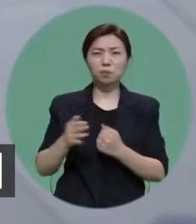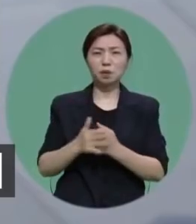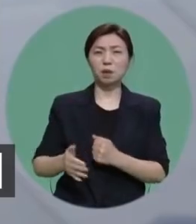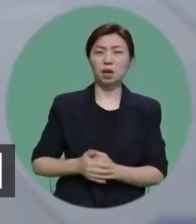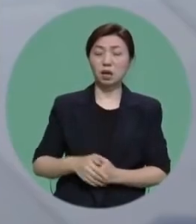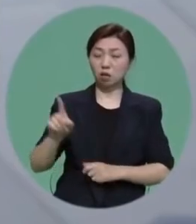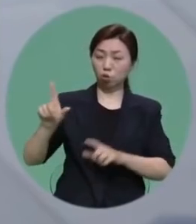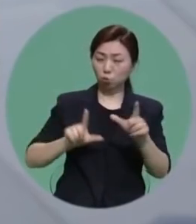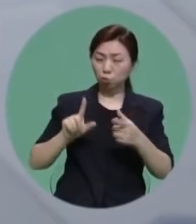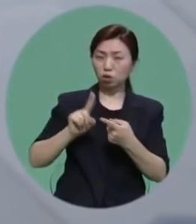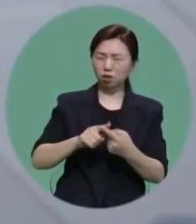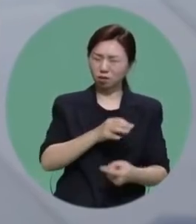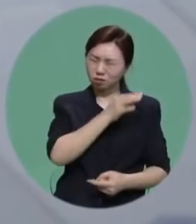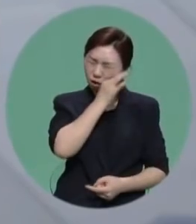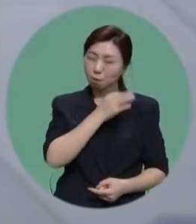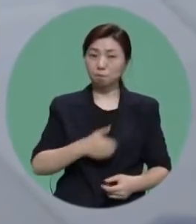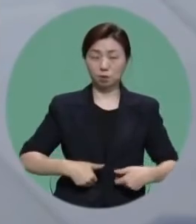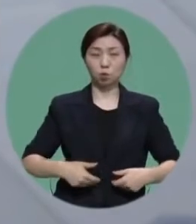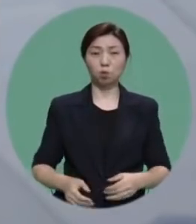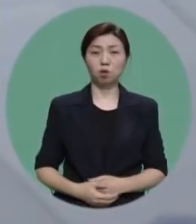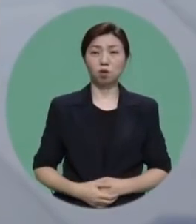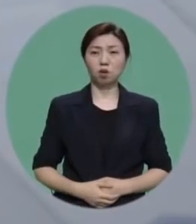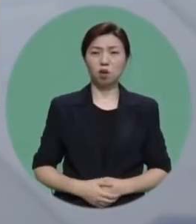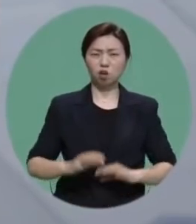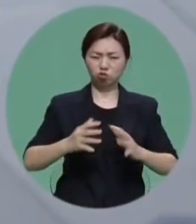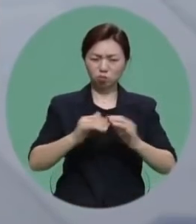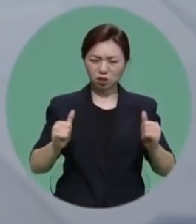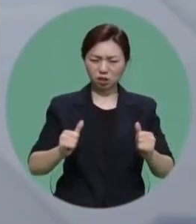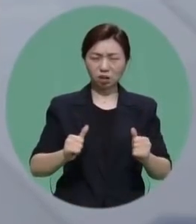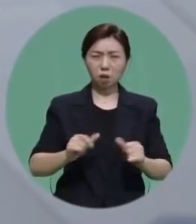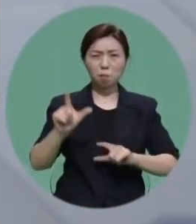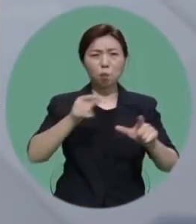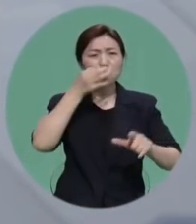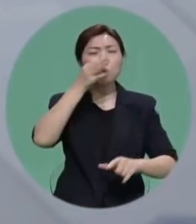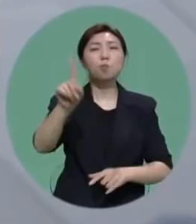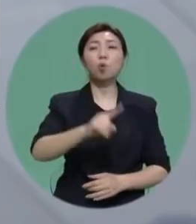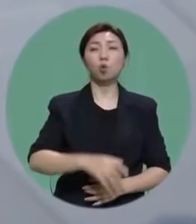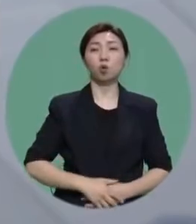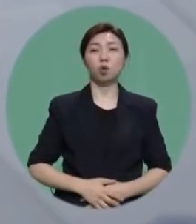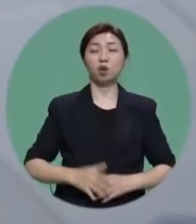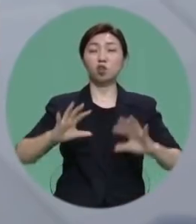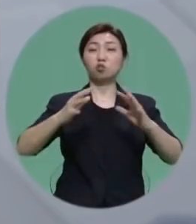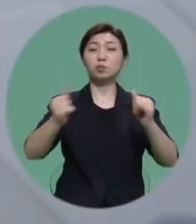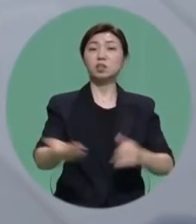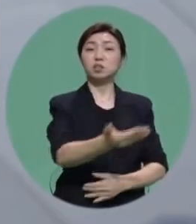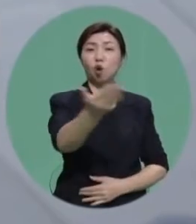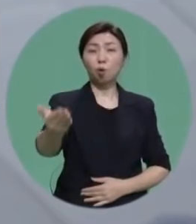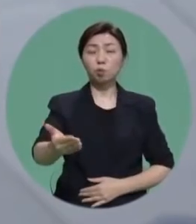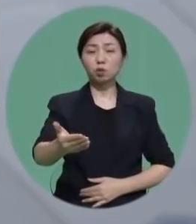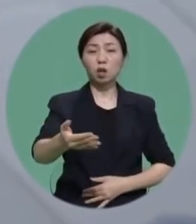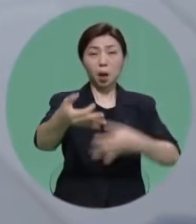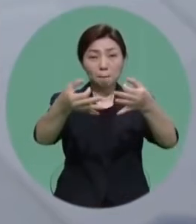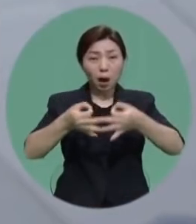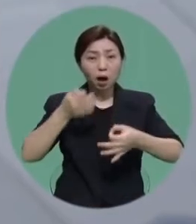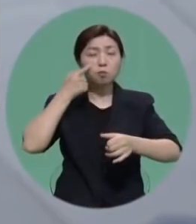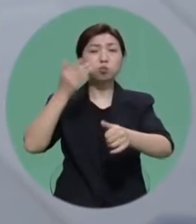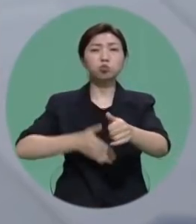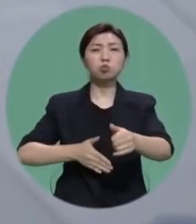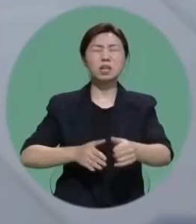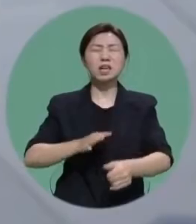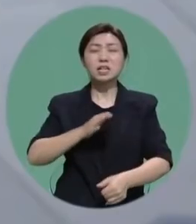알아야지. 국민들한테 이게 뭡니까? 국민 여러분 한번 보십시오. 누가 진짜 몸통인지.